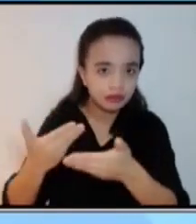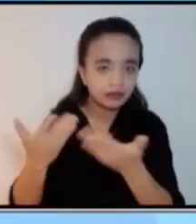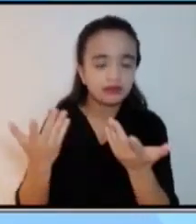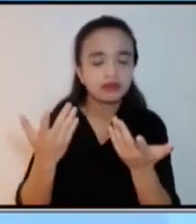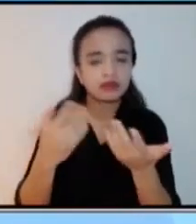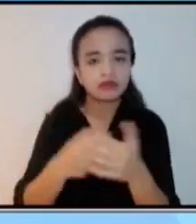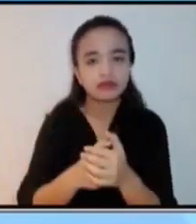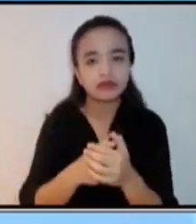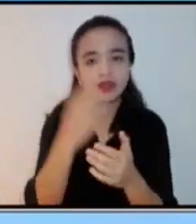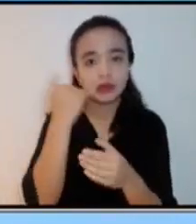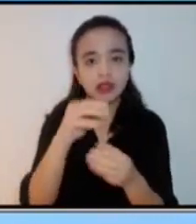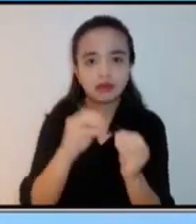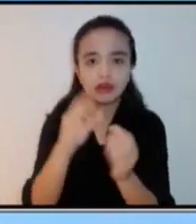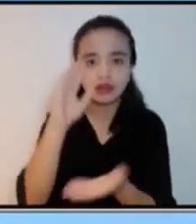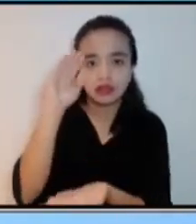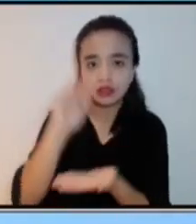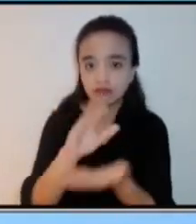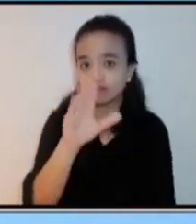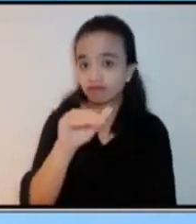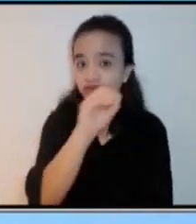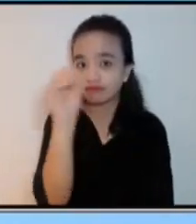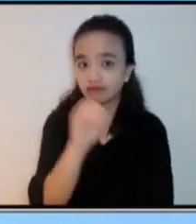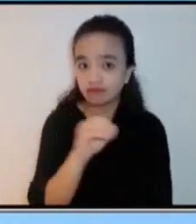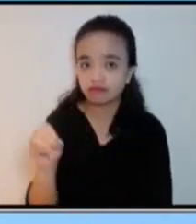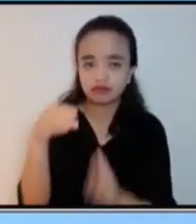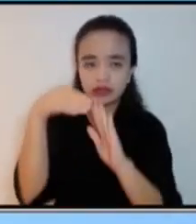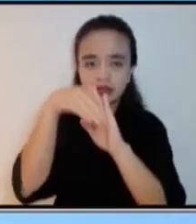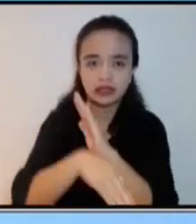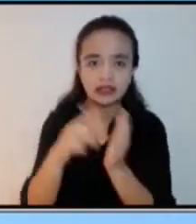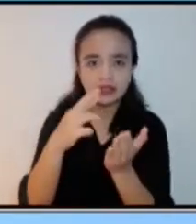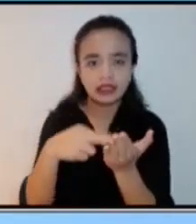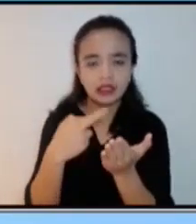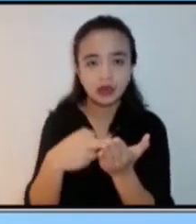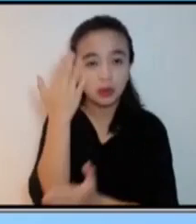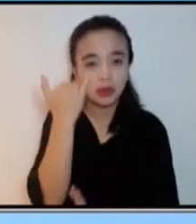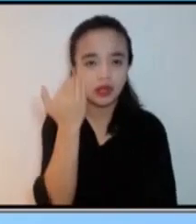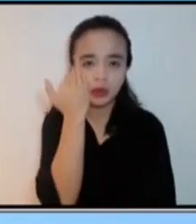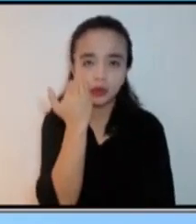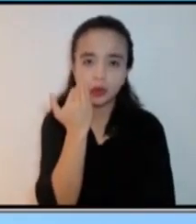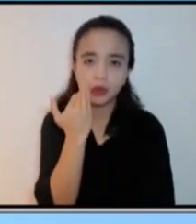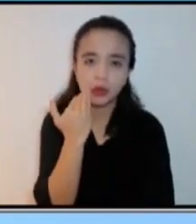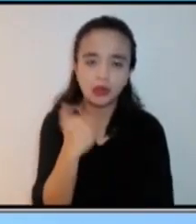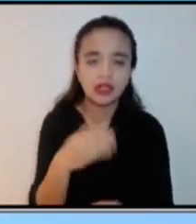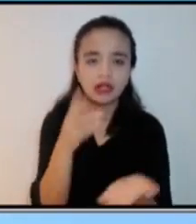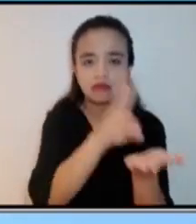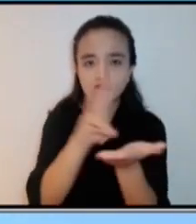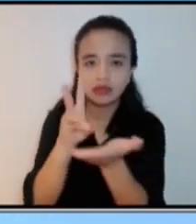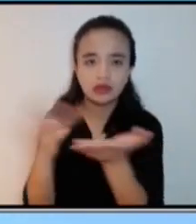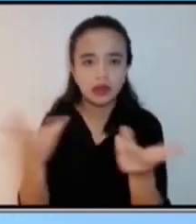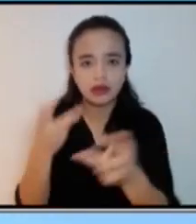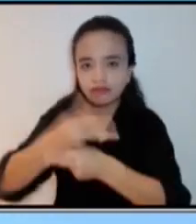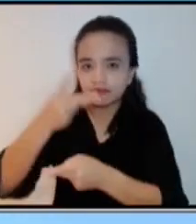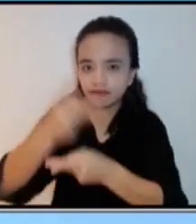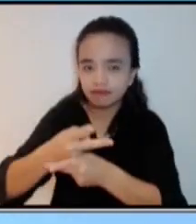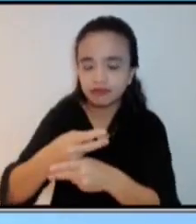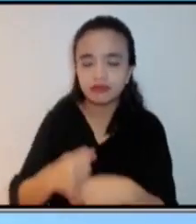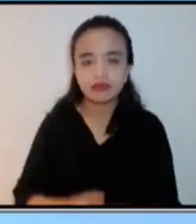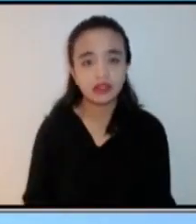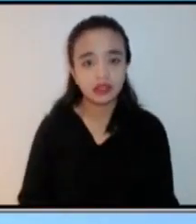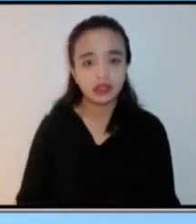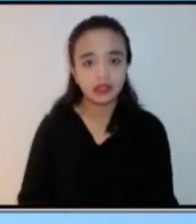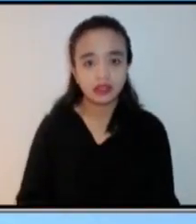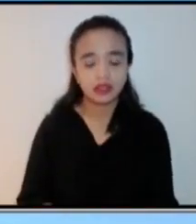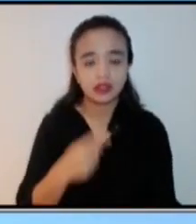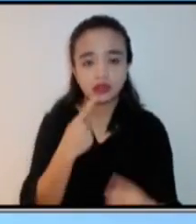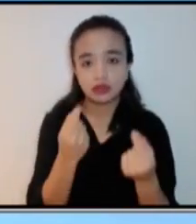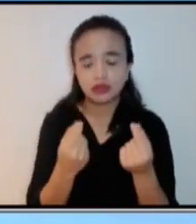ng 15% ng pagkalugi sa bigas dahil sa kakulangan ng post-harvest facilities. Dagdag pa ni Laurel, nakapaglaan na ng 1 bilyong